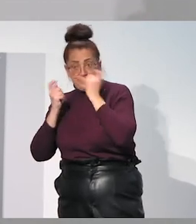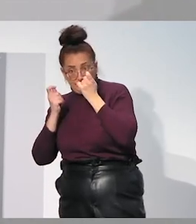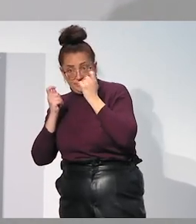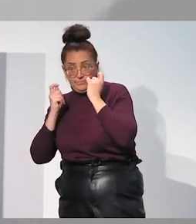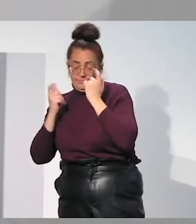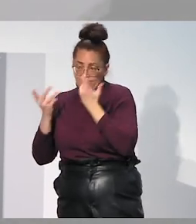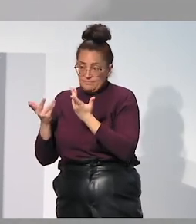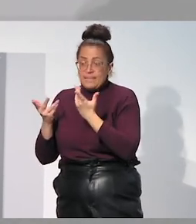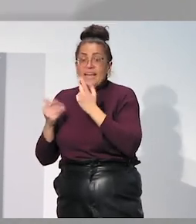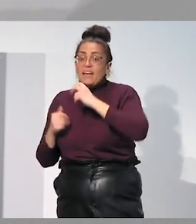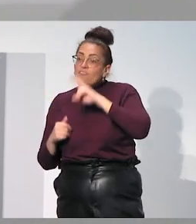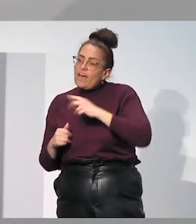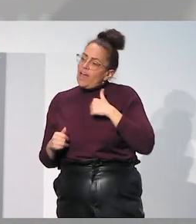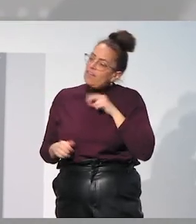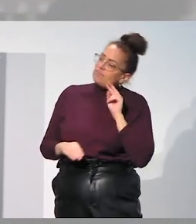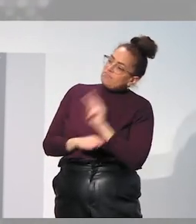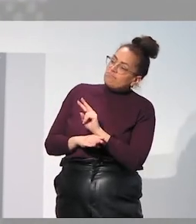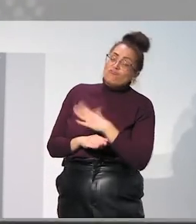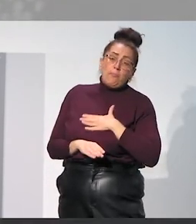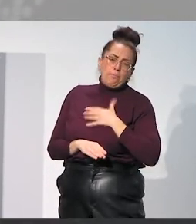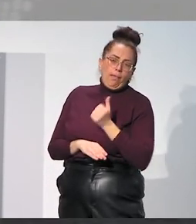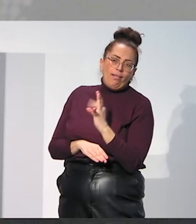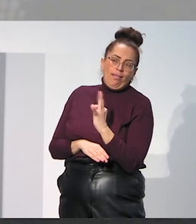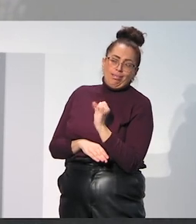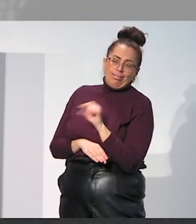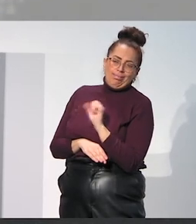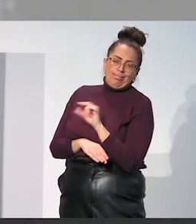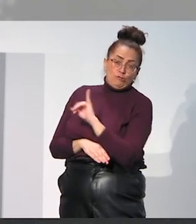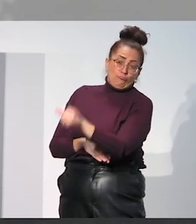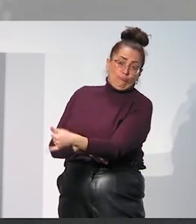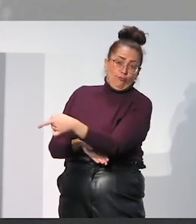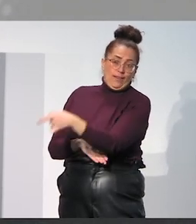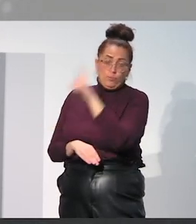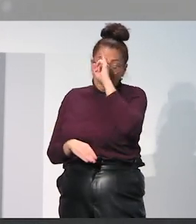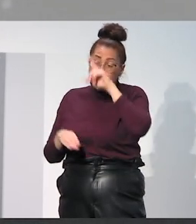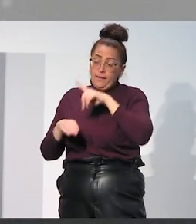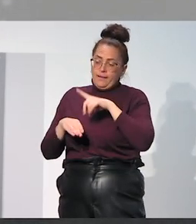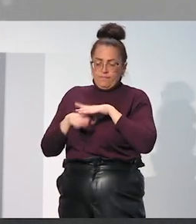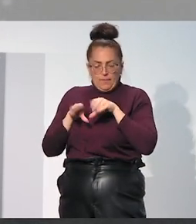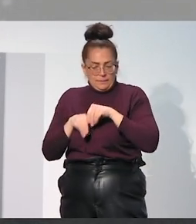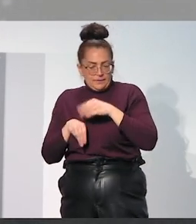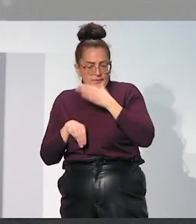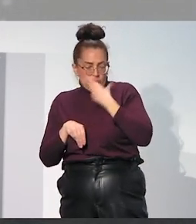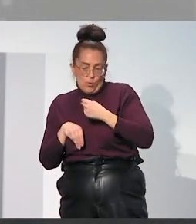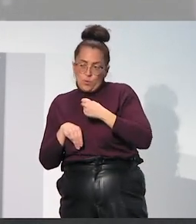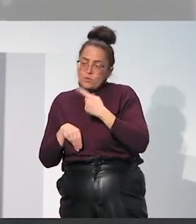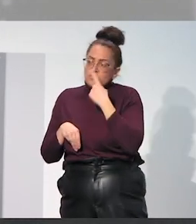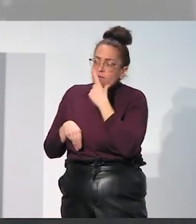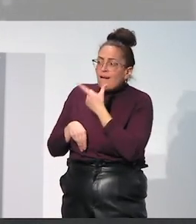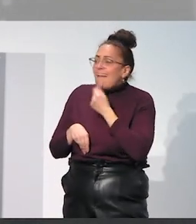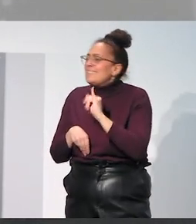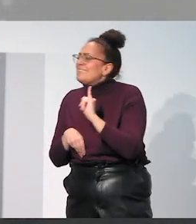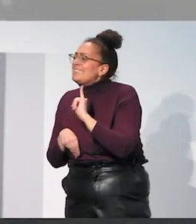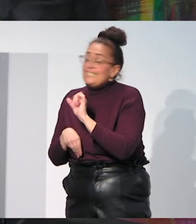bien la tante Jeanne. C'est la seule personne de sa belle famille avec qui elle se sent à l'aise. Mais on ne la voit